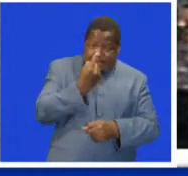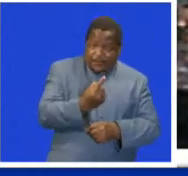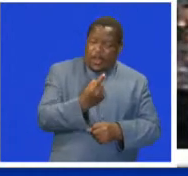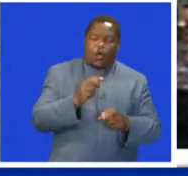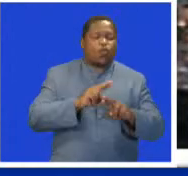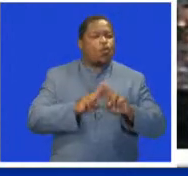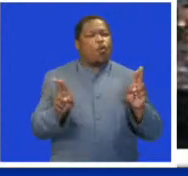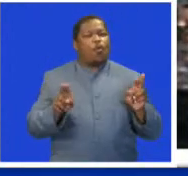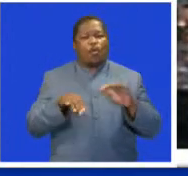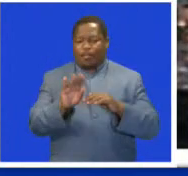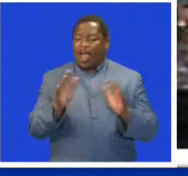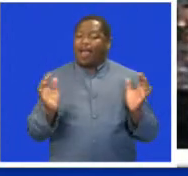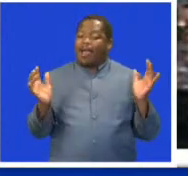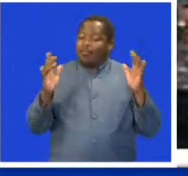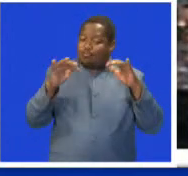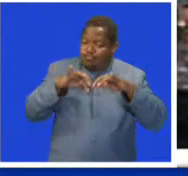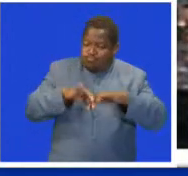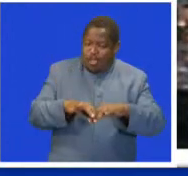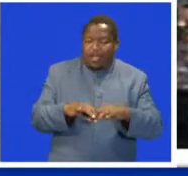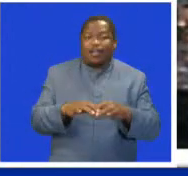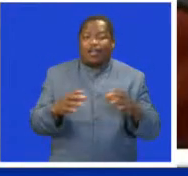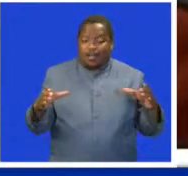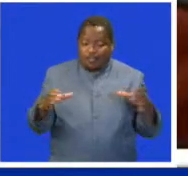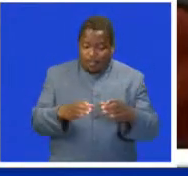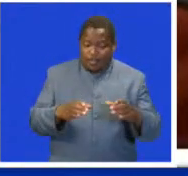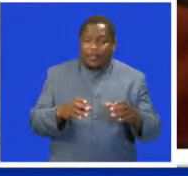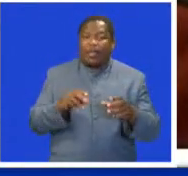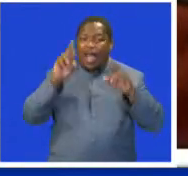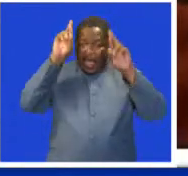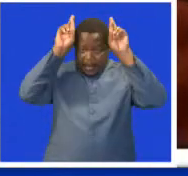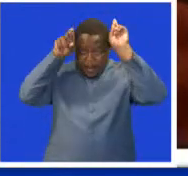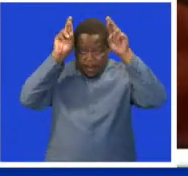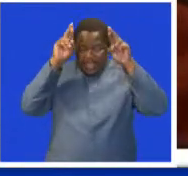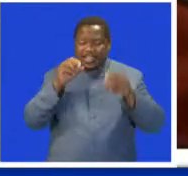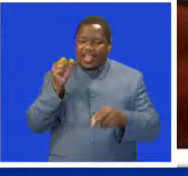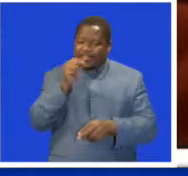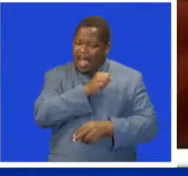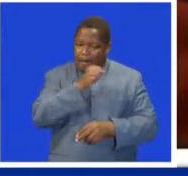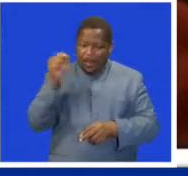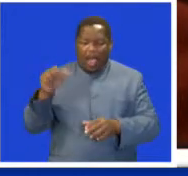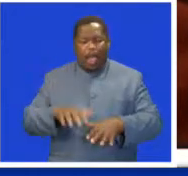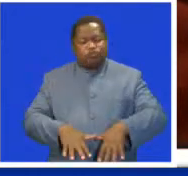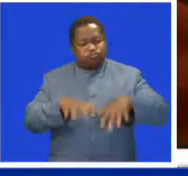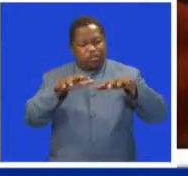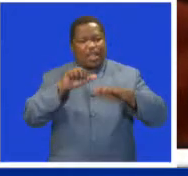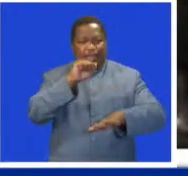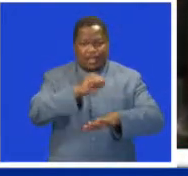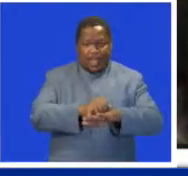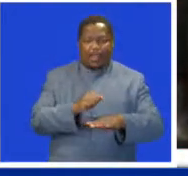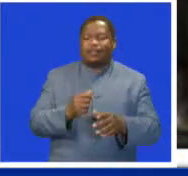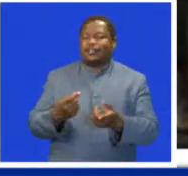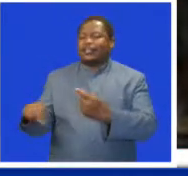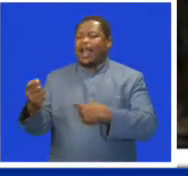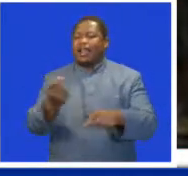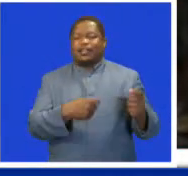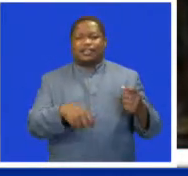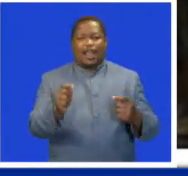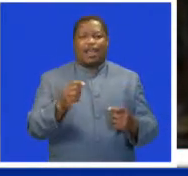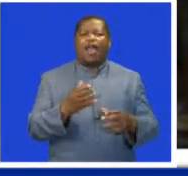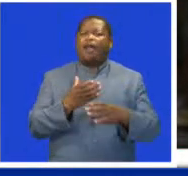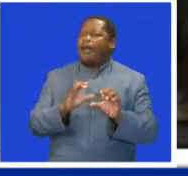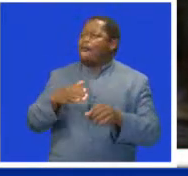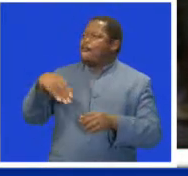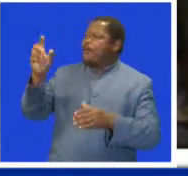nguzanele fakuze walo lelibandla. Bafuyi balogwaja lapha eveni bahlangene ukutawukhulumisana nebamfla bafise